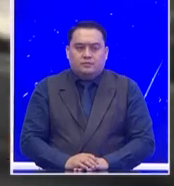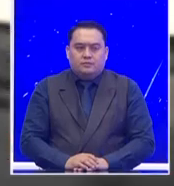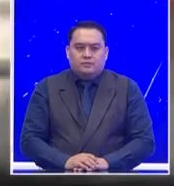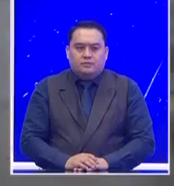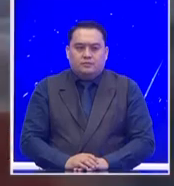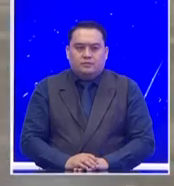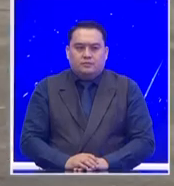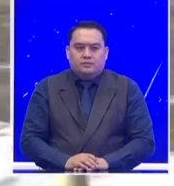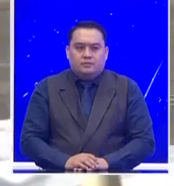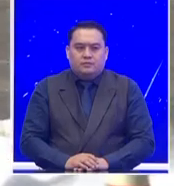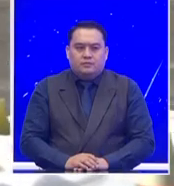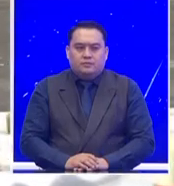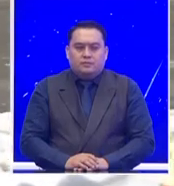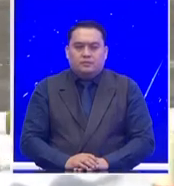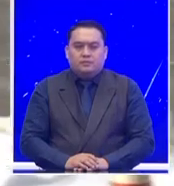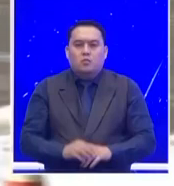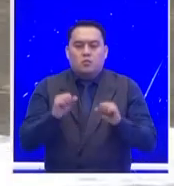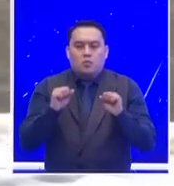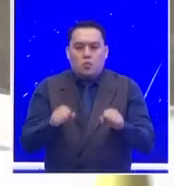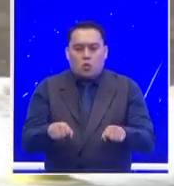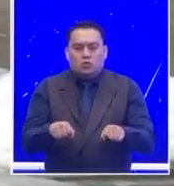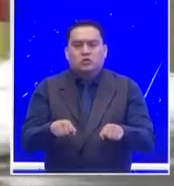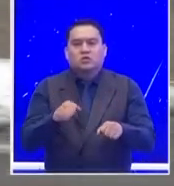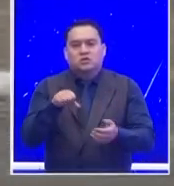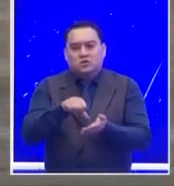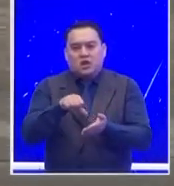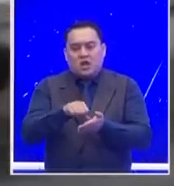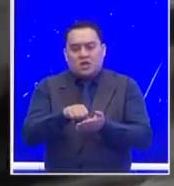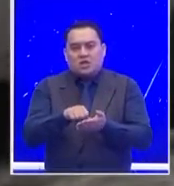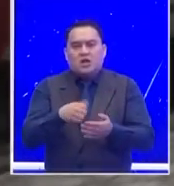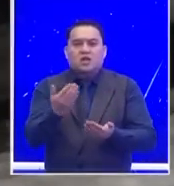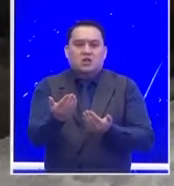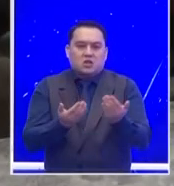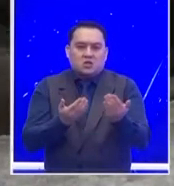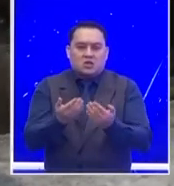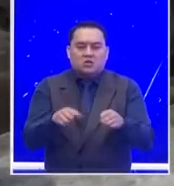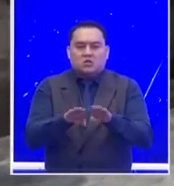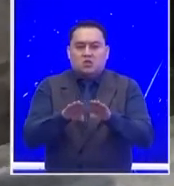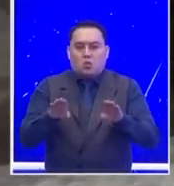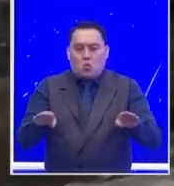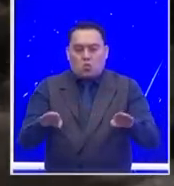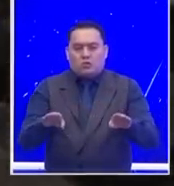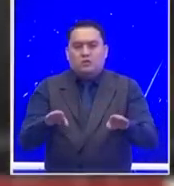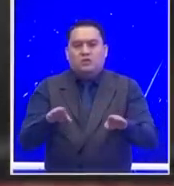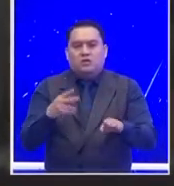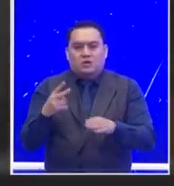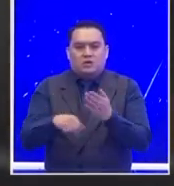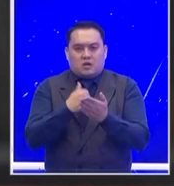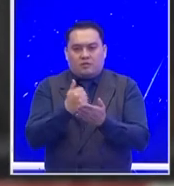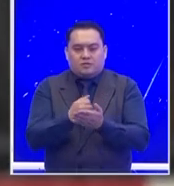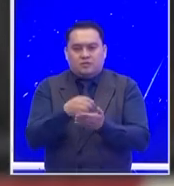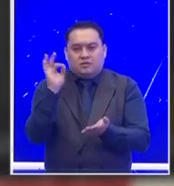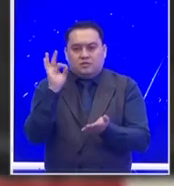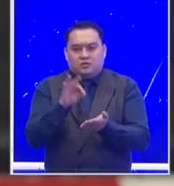Даже если прочитать название «автобиатлон», можно сделать вывод, что здесь, как и в лыжном, так и в набирающем популярность танковом биатлоне, есть две главные